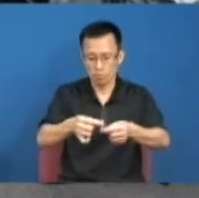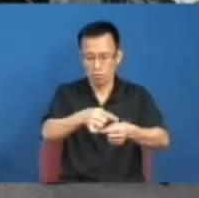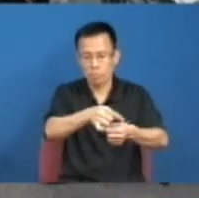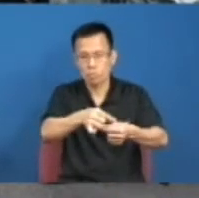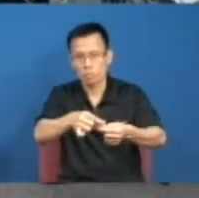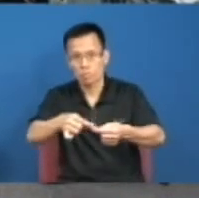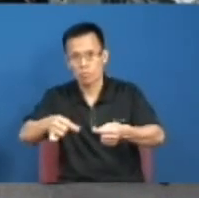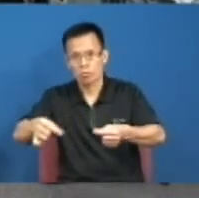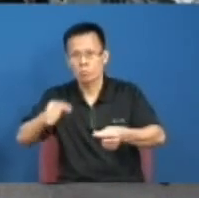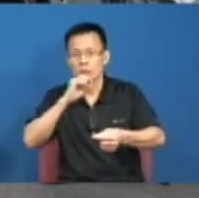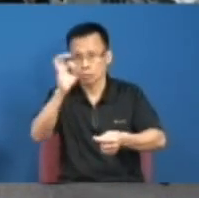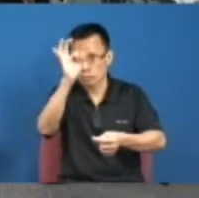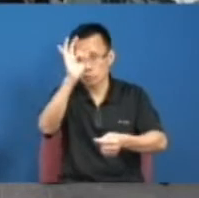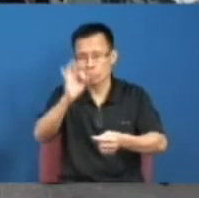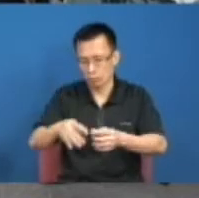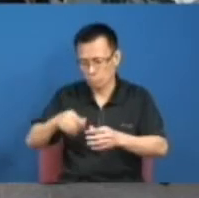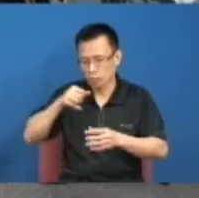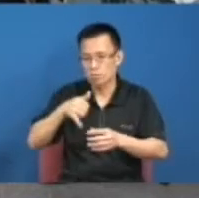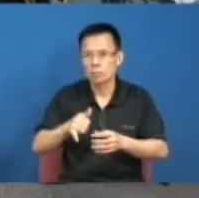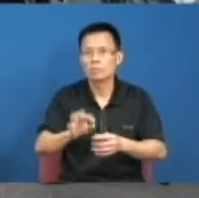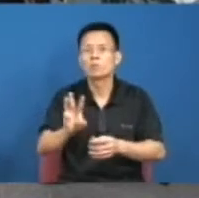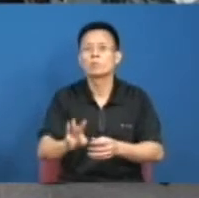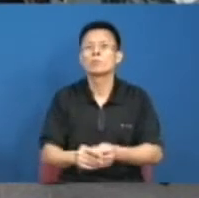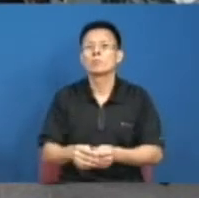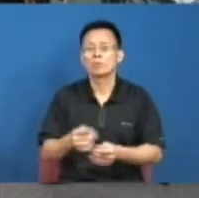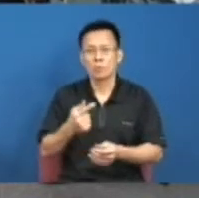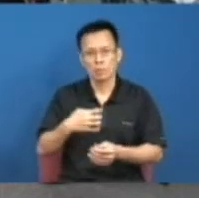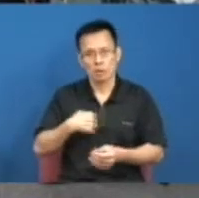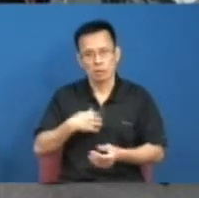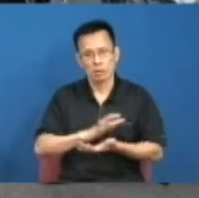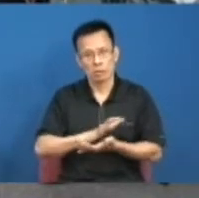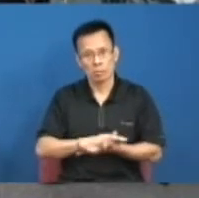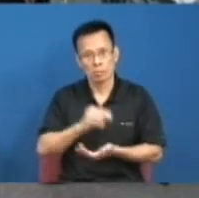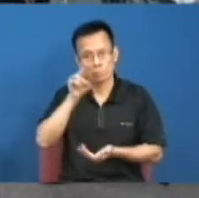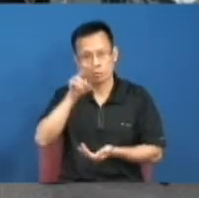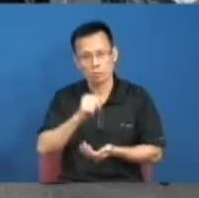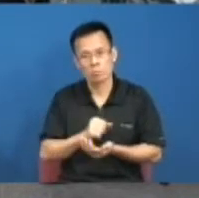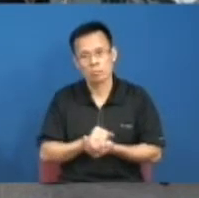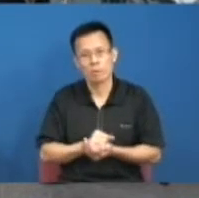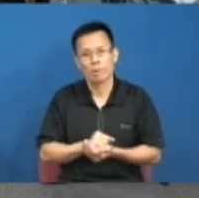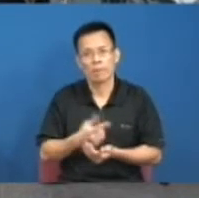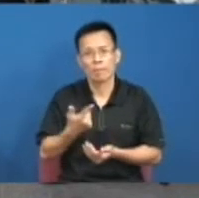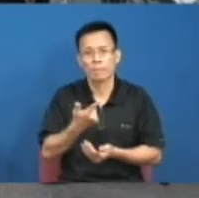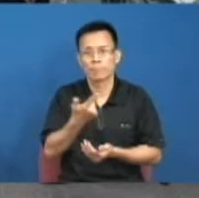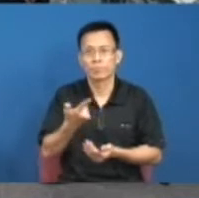仔那些流一些水出來但是以我經驗呢所看到呢很多